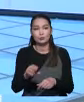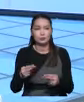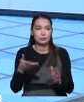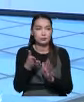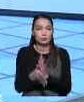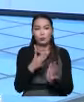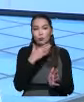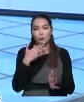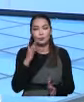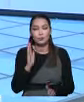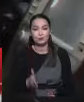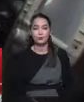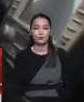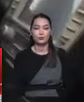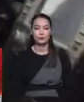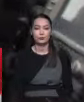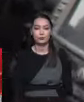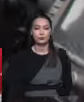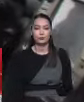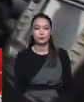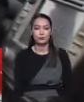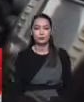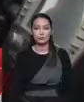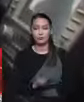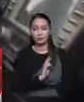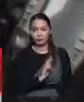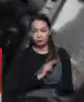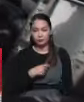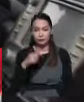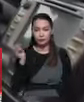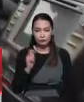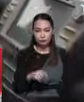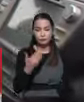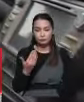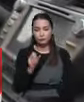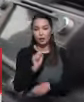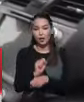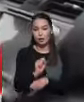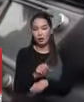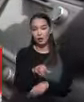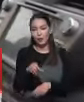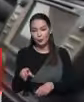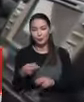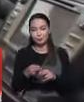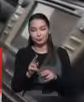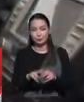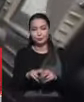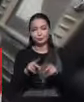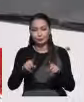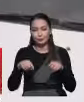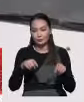Дәрбек Бақытбек тарқатып айтады. Жұмысқа келдім, тұрақ ақылы болса да ғимарат алды толған